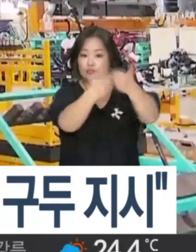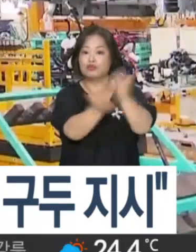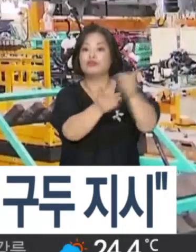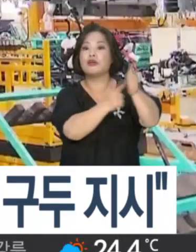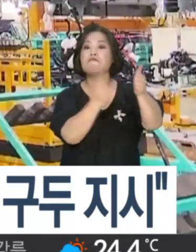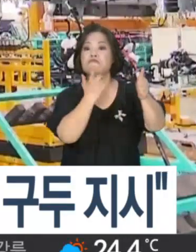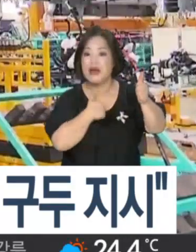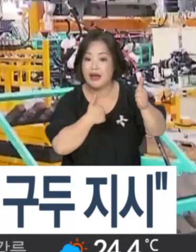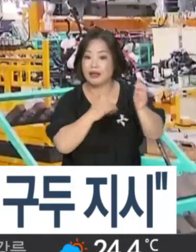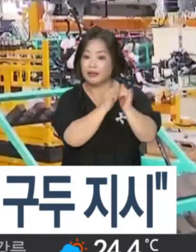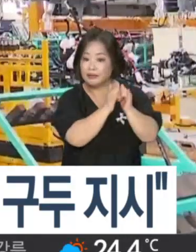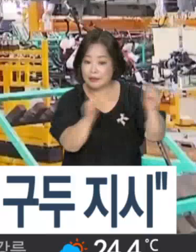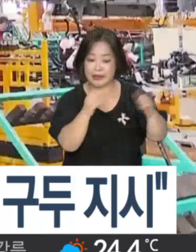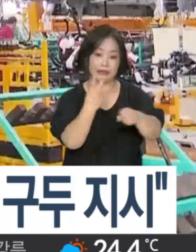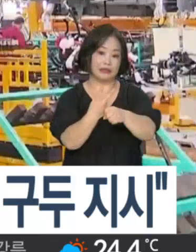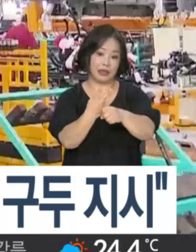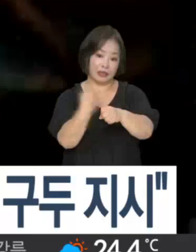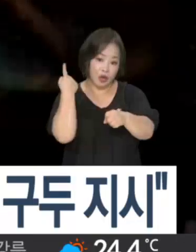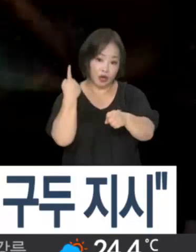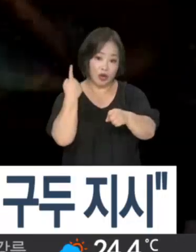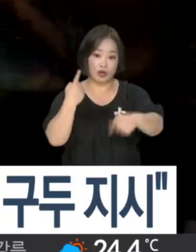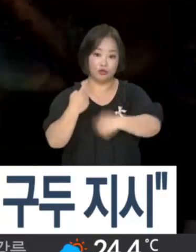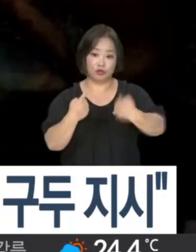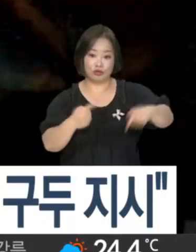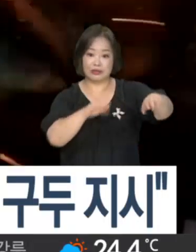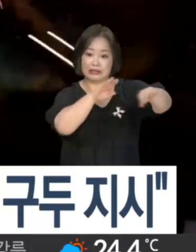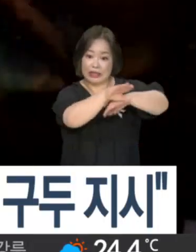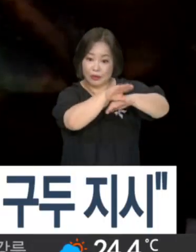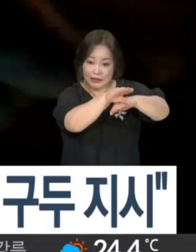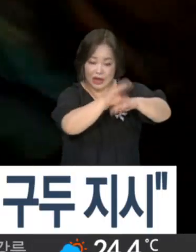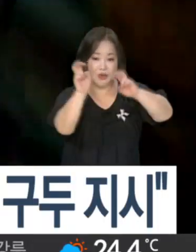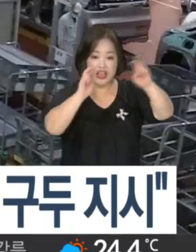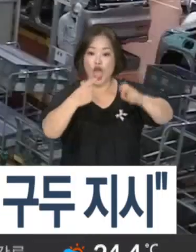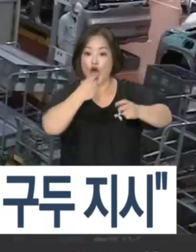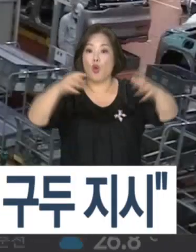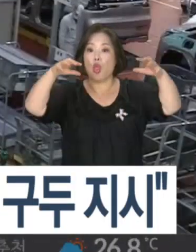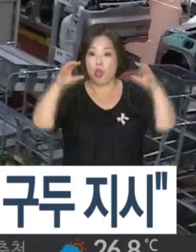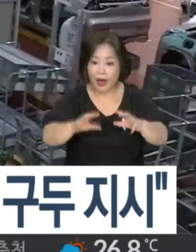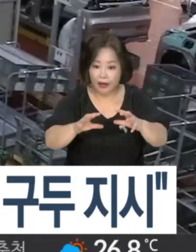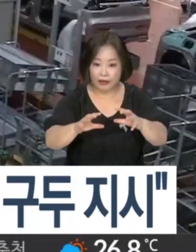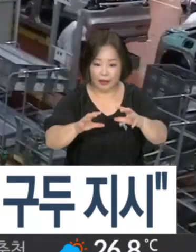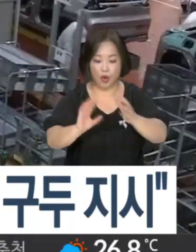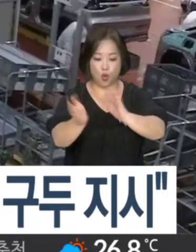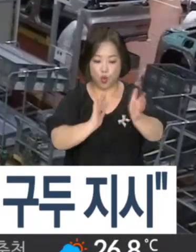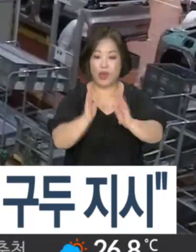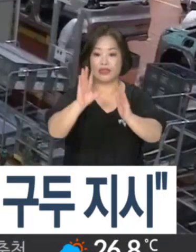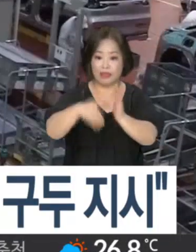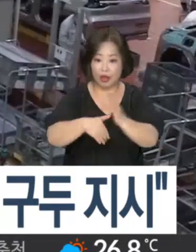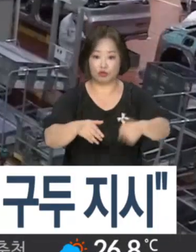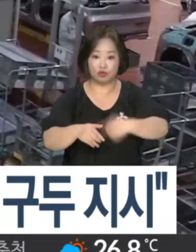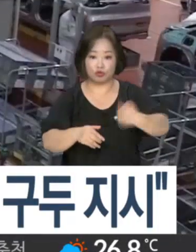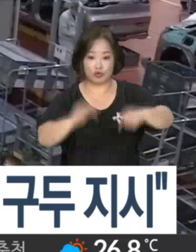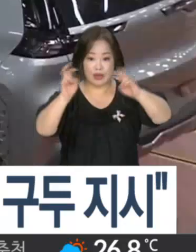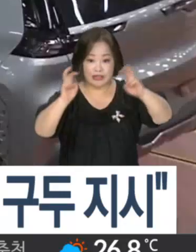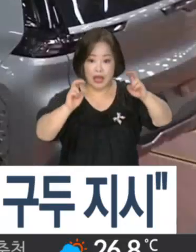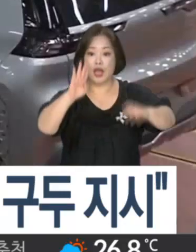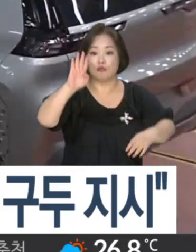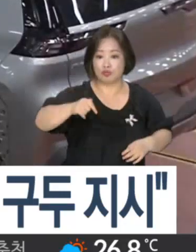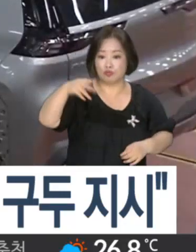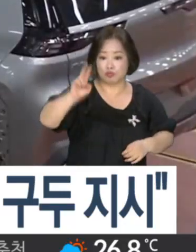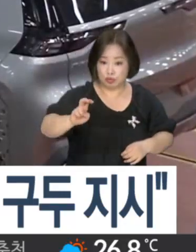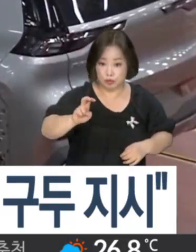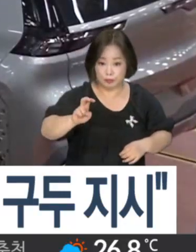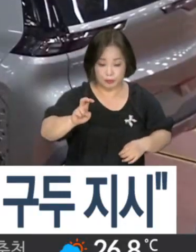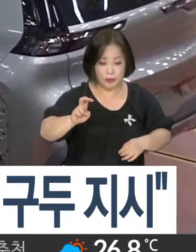장관을 지낸 인사가 작년 11월 중국 자동차 관련 업체들을 소집한 내부모임에서 중국 기업의 국산부품을